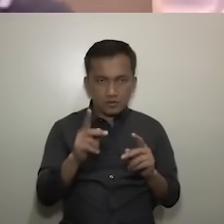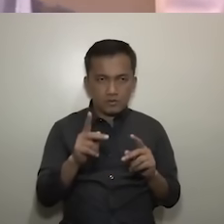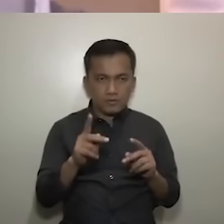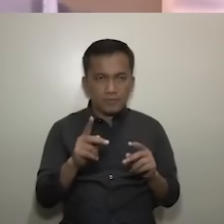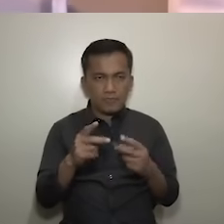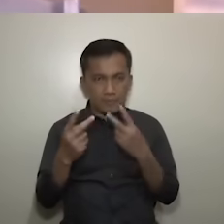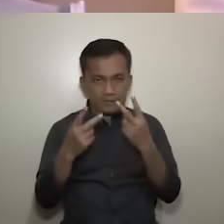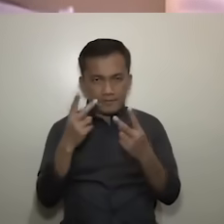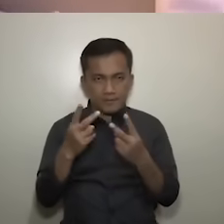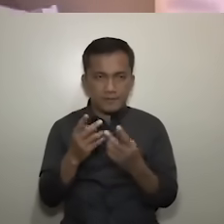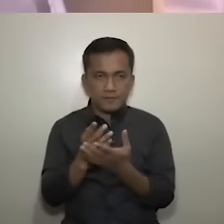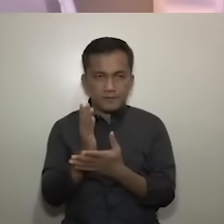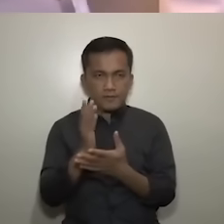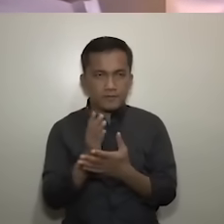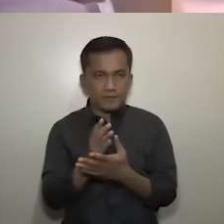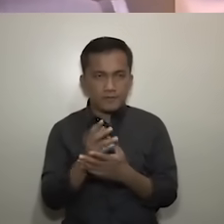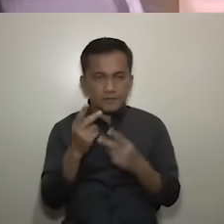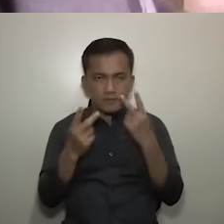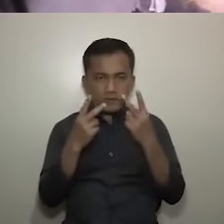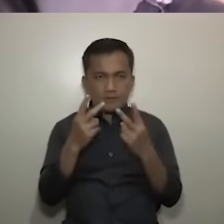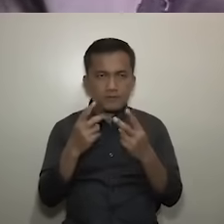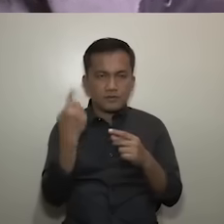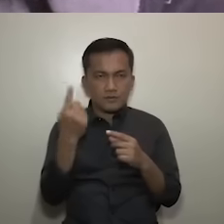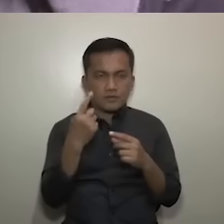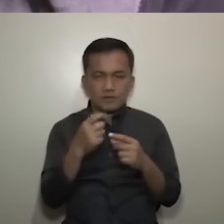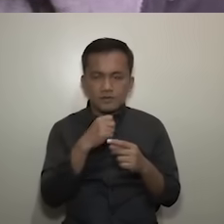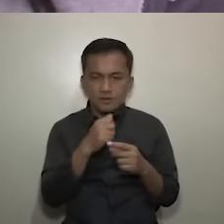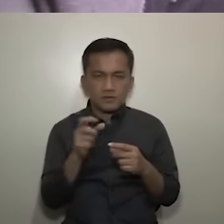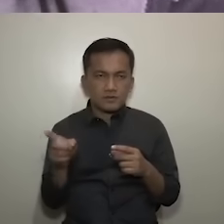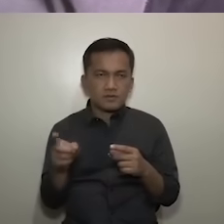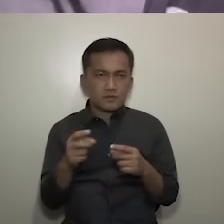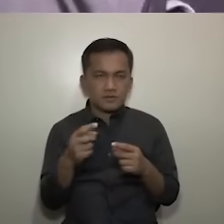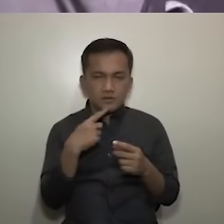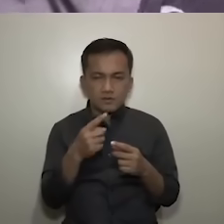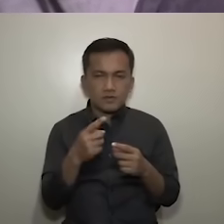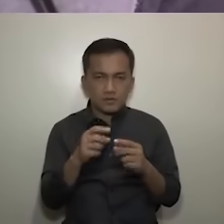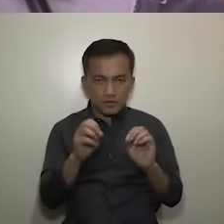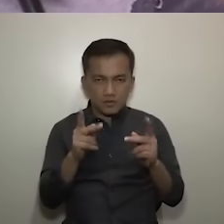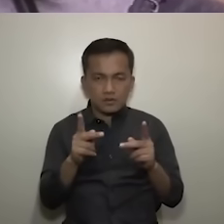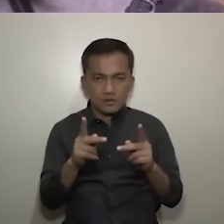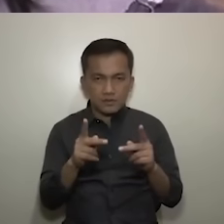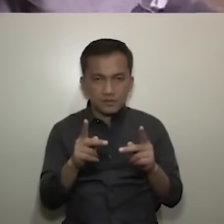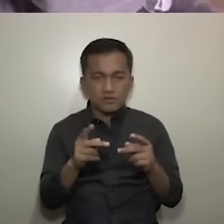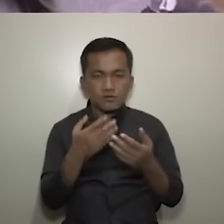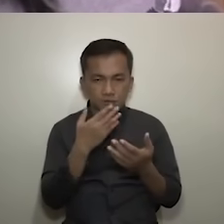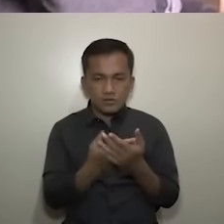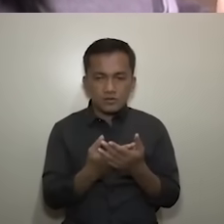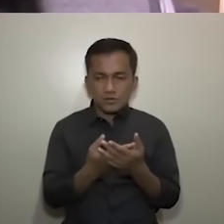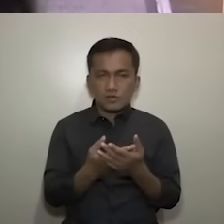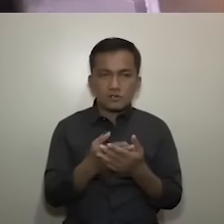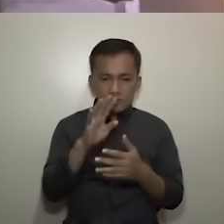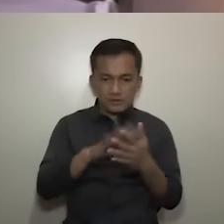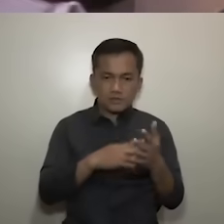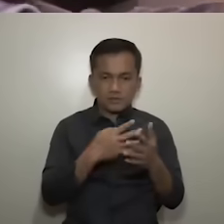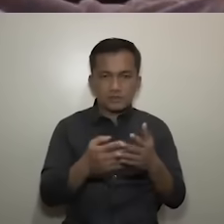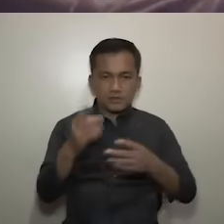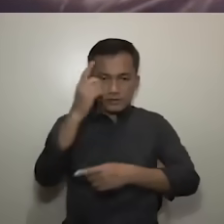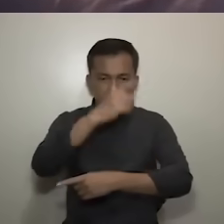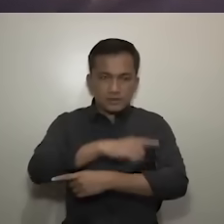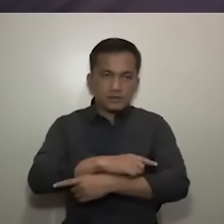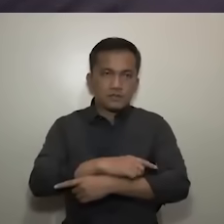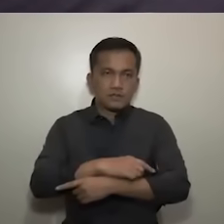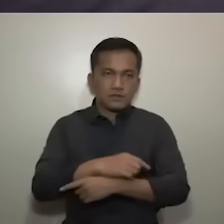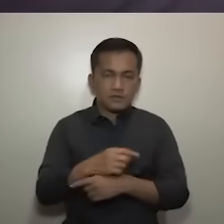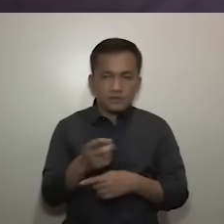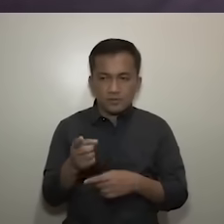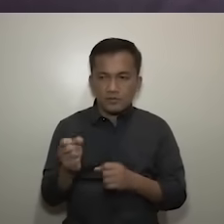doon sa visitation rights, ha? Kasi, visitation lang po, pero hindi po niya hindi. Kasi yun naman sinabi ng abogado, okay na sa'yo. Good. So mag-schedule tayo ng araw. Sige, sir. Kung